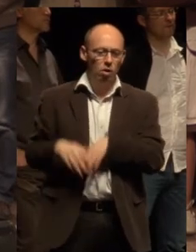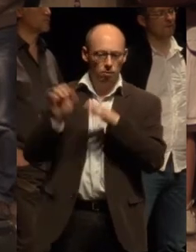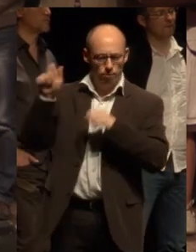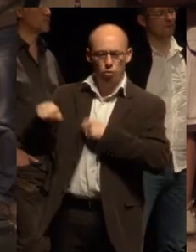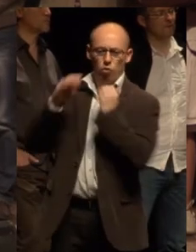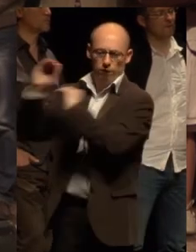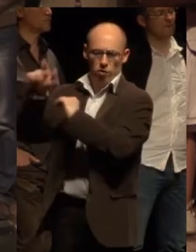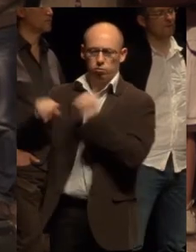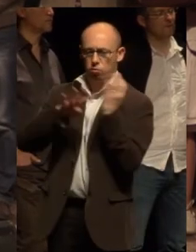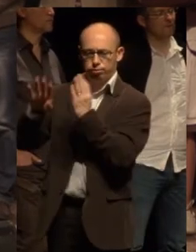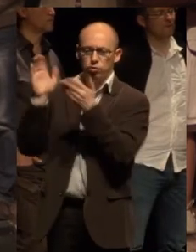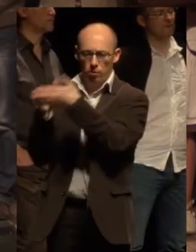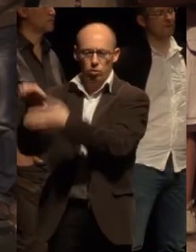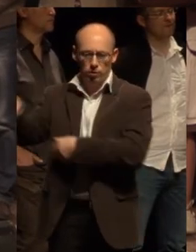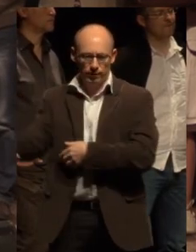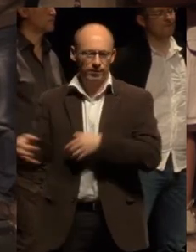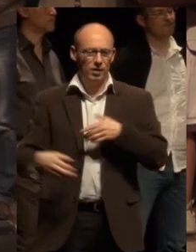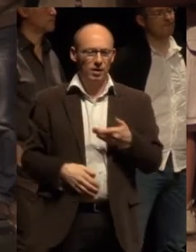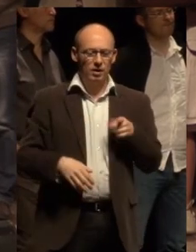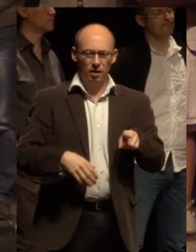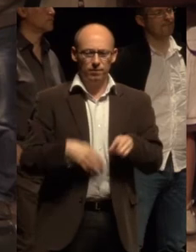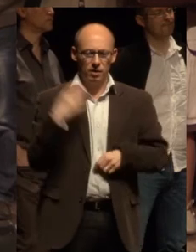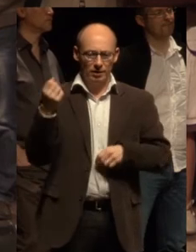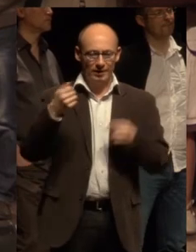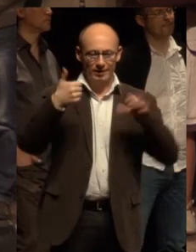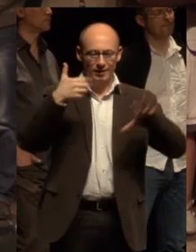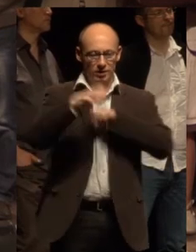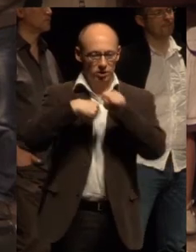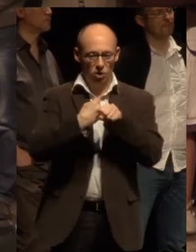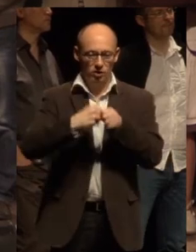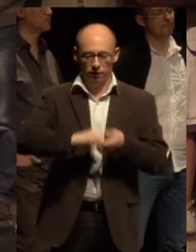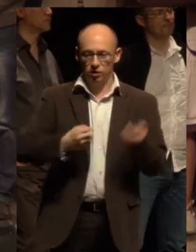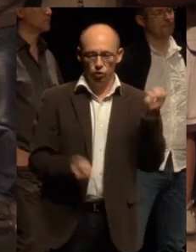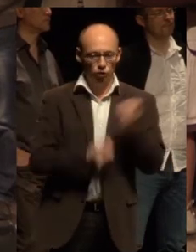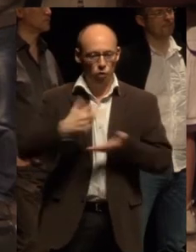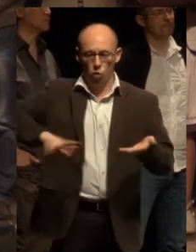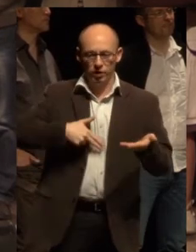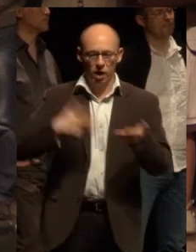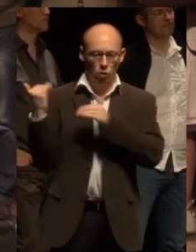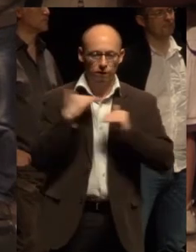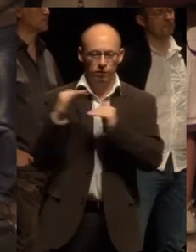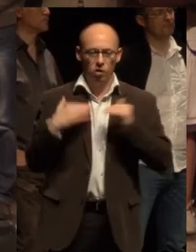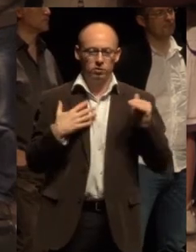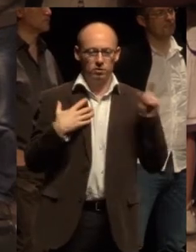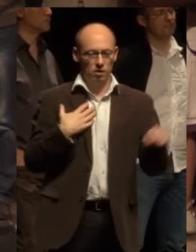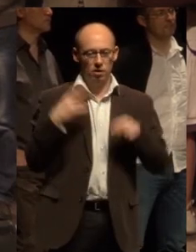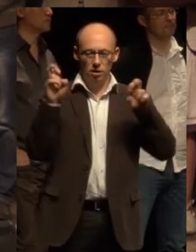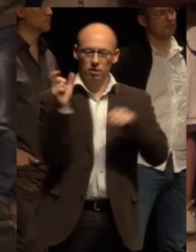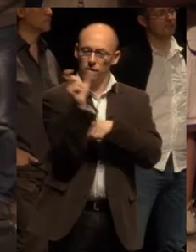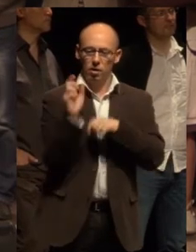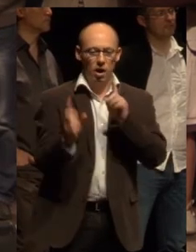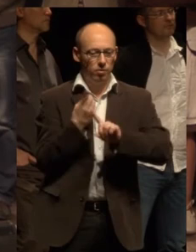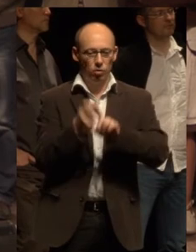un nouveau contrat dont la confiance sera le maître mot, et j'espère que nous gagnerons et construirons ensemble cette confiance réciproque, pas à pas, grâce à